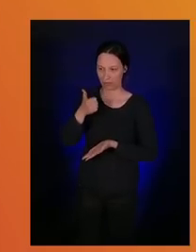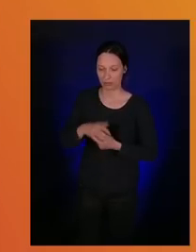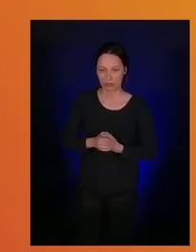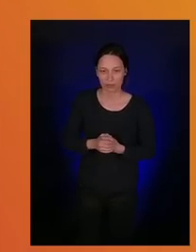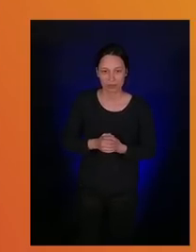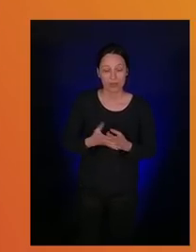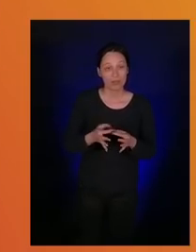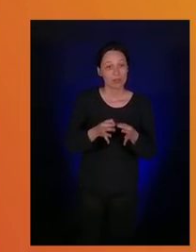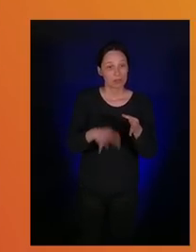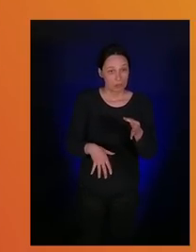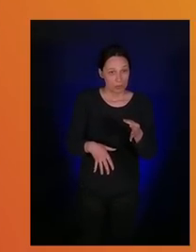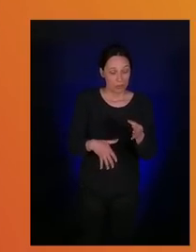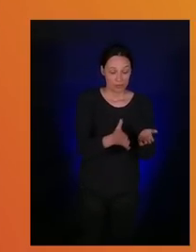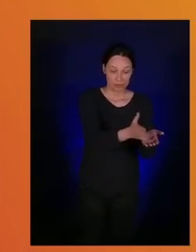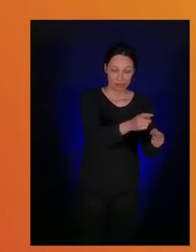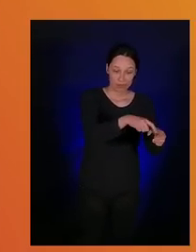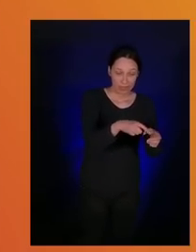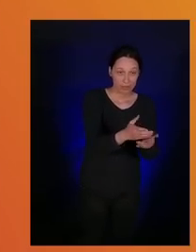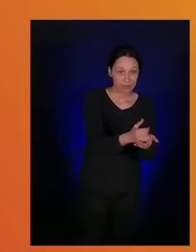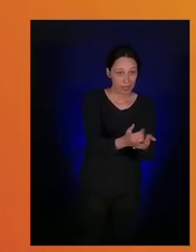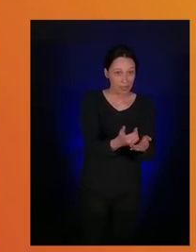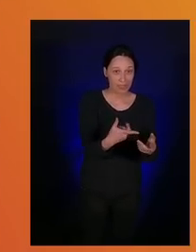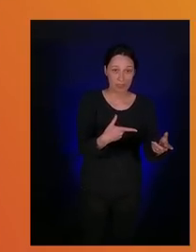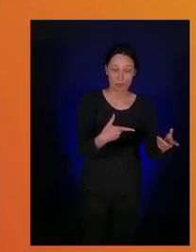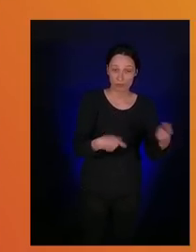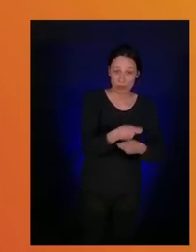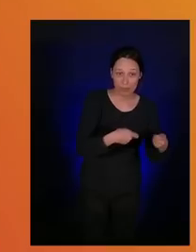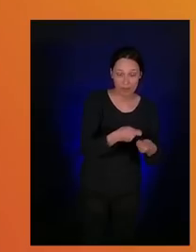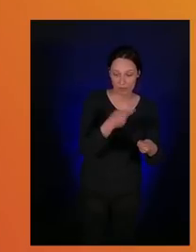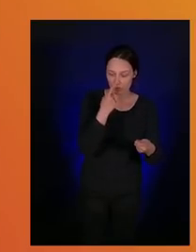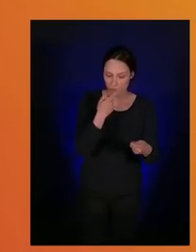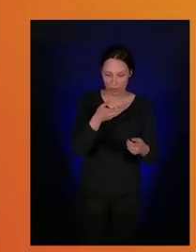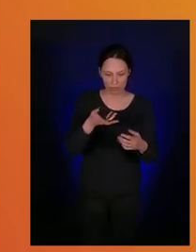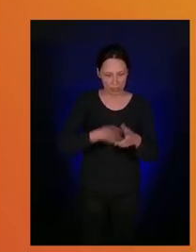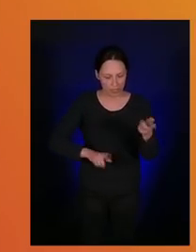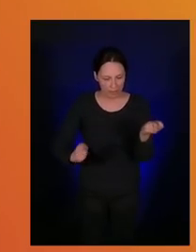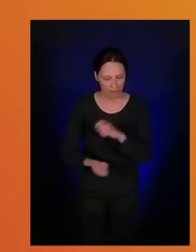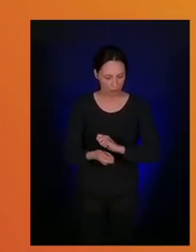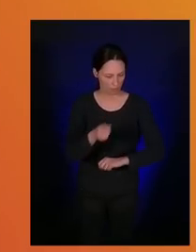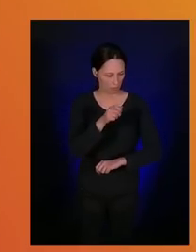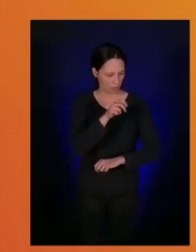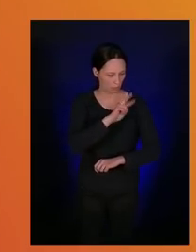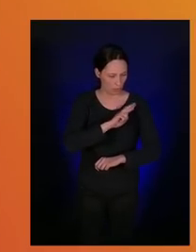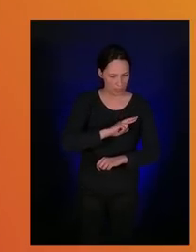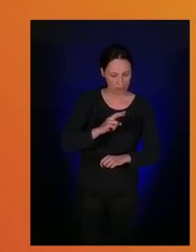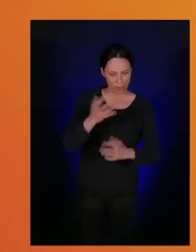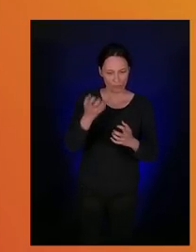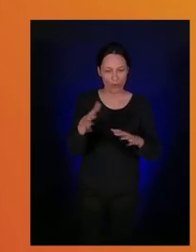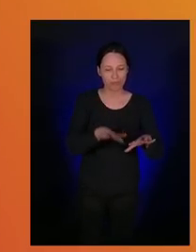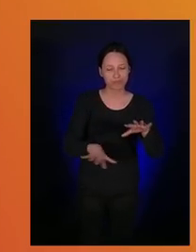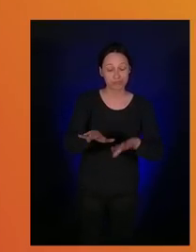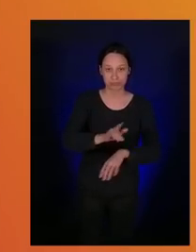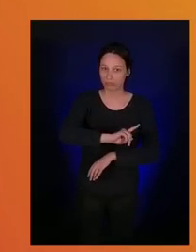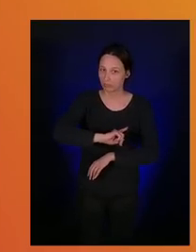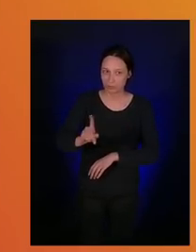commerce, il n'y a ni trêve, ni pause sur la réforme des retraites, mais le retrait pur et simple. À